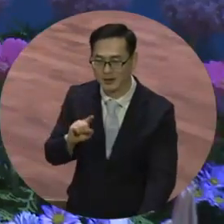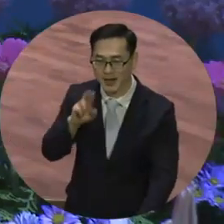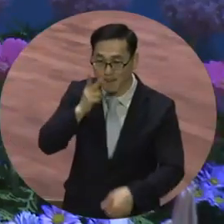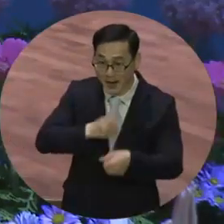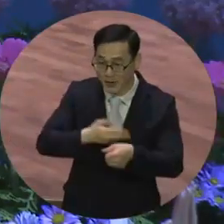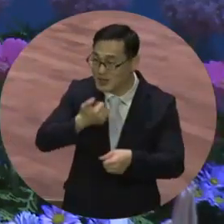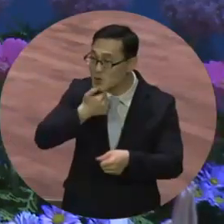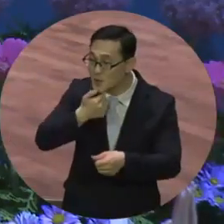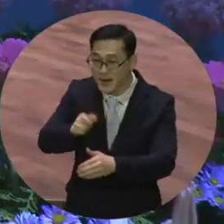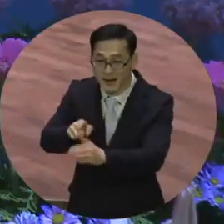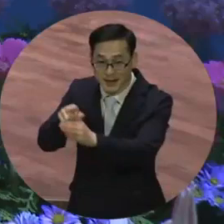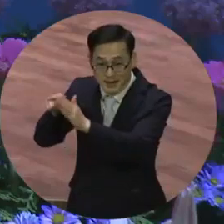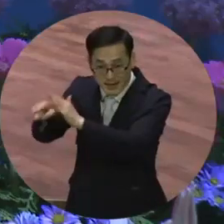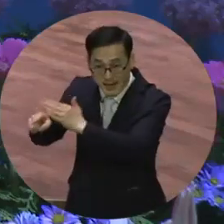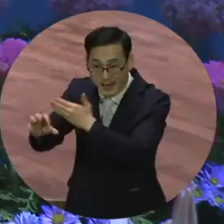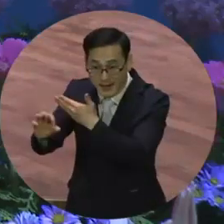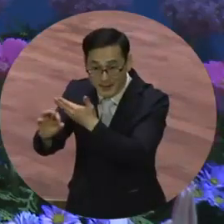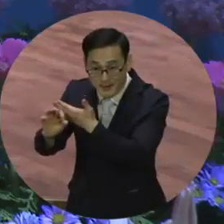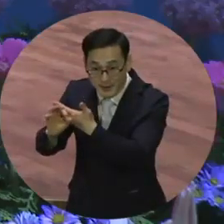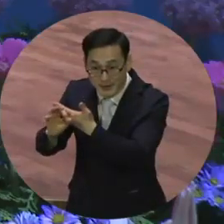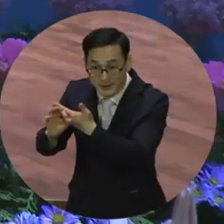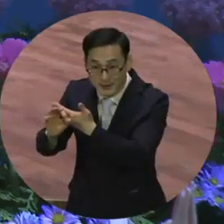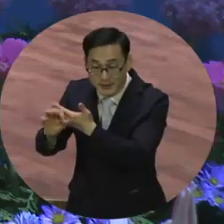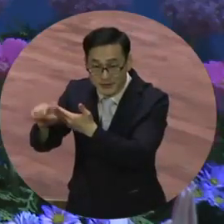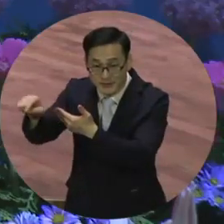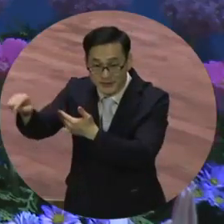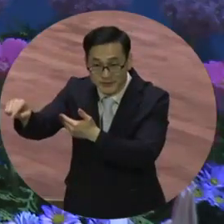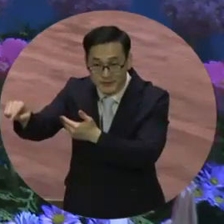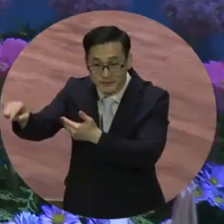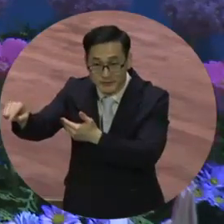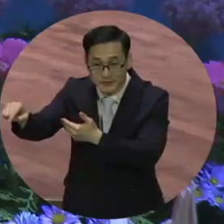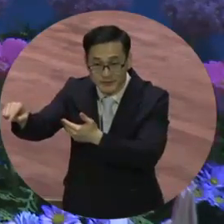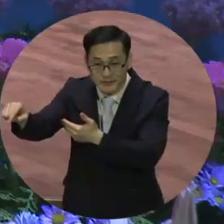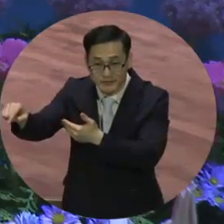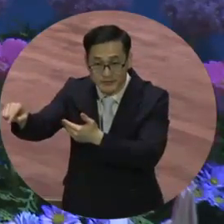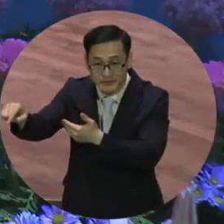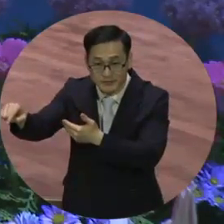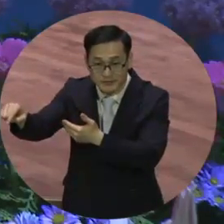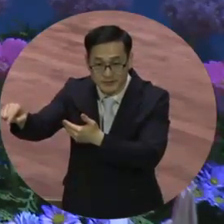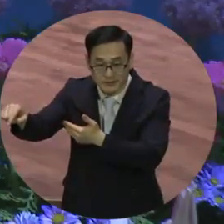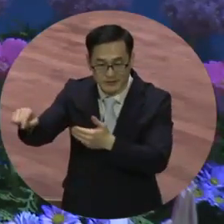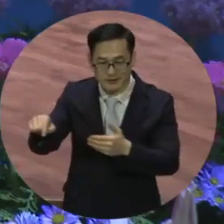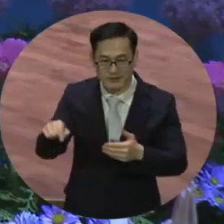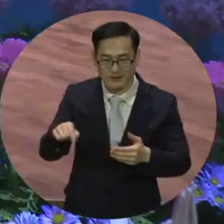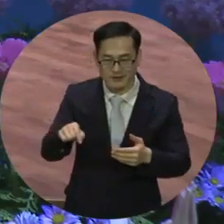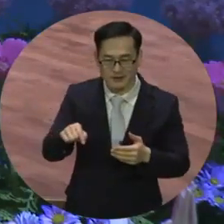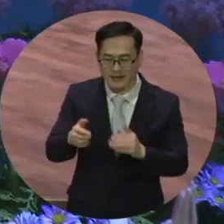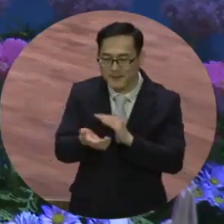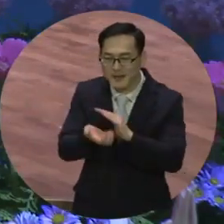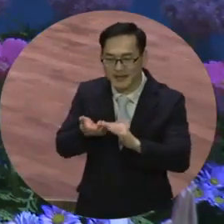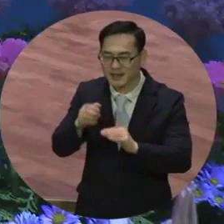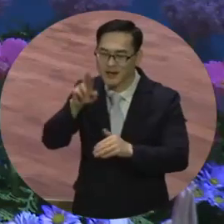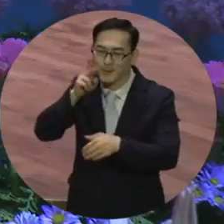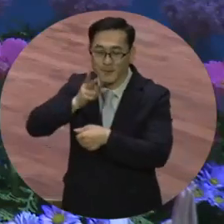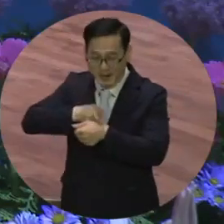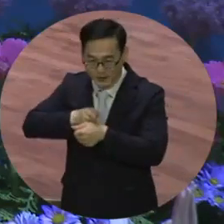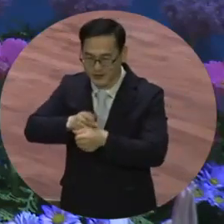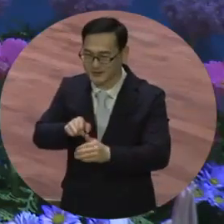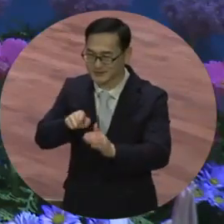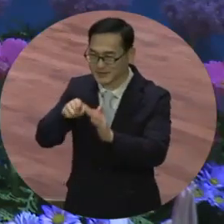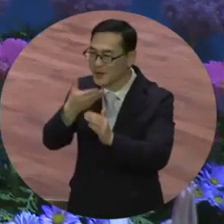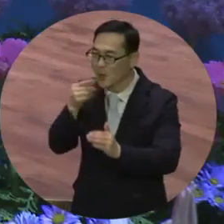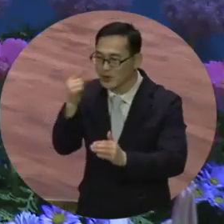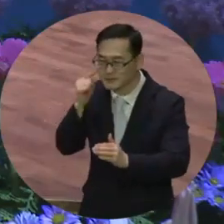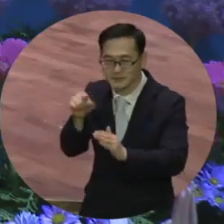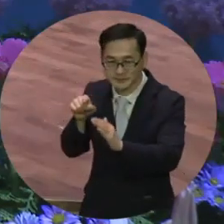로마에 들어오면 본 캠프 할 수 있도록 본인들이 가서 예비 캠프 한 거예요. 미리 가서 다 준비한 거예요. 준비를